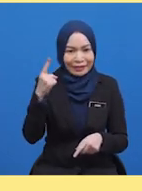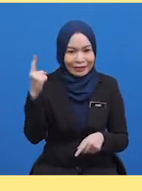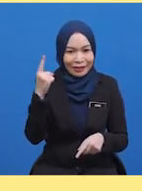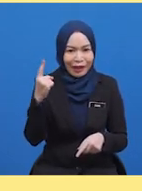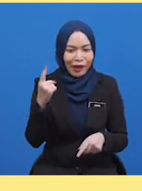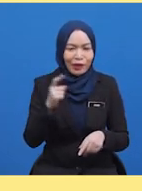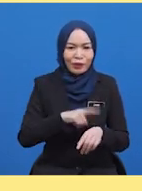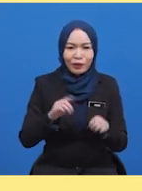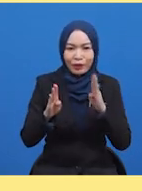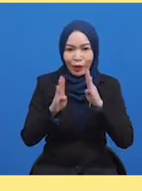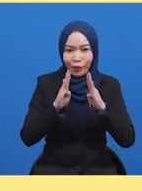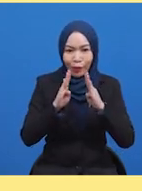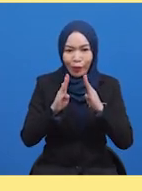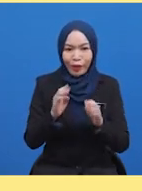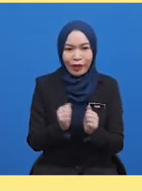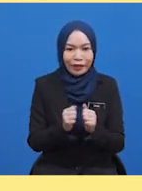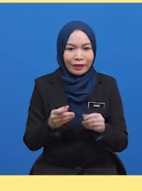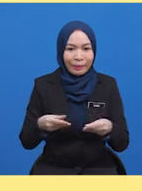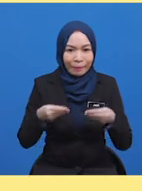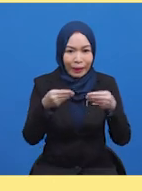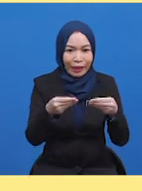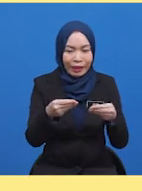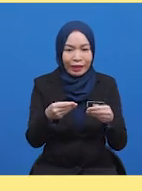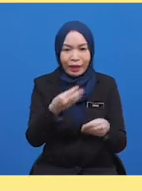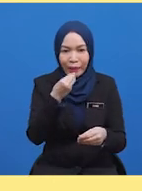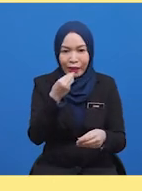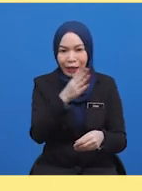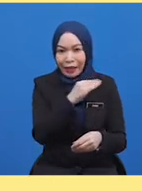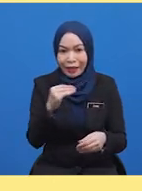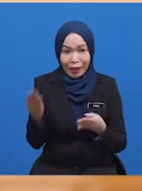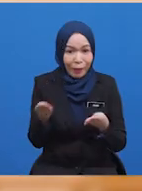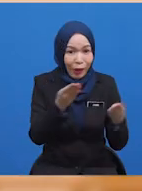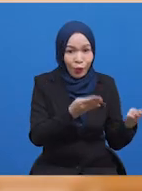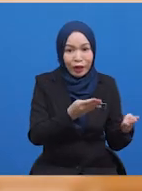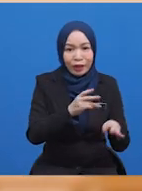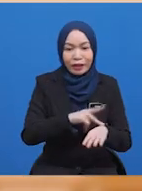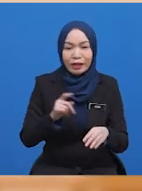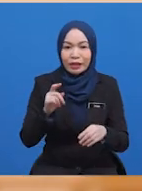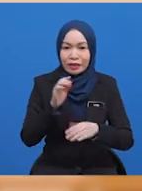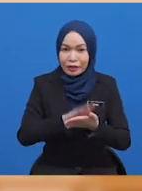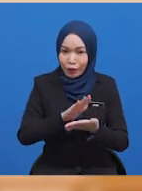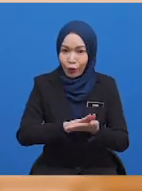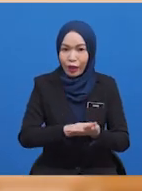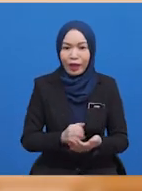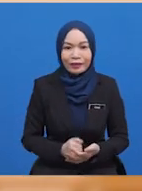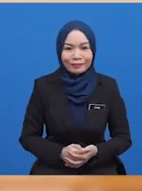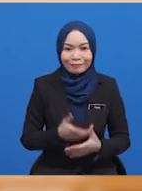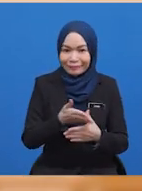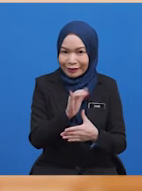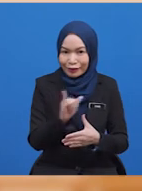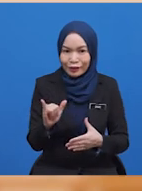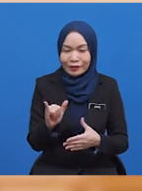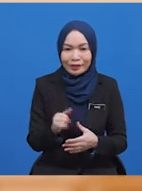berbual diberi makanan dan dibawa ke sekolah seterusnya kita beralih kepada